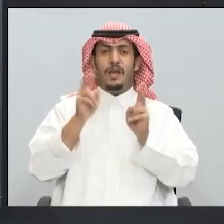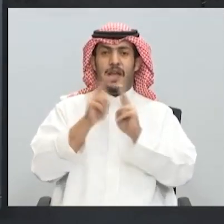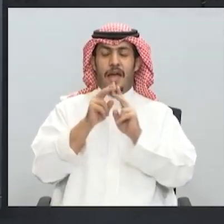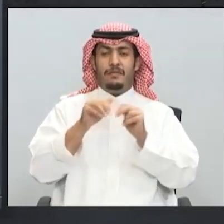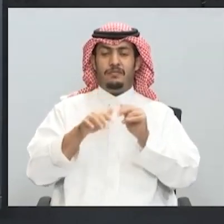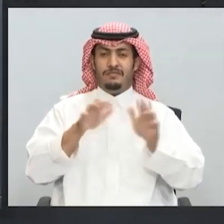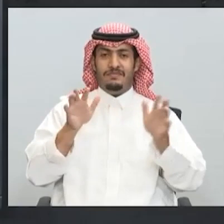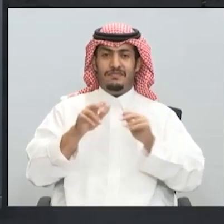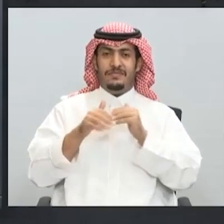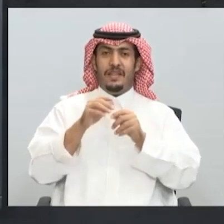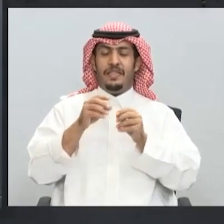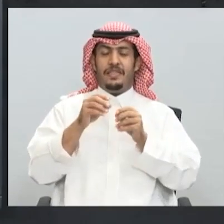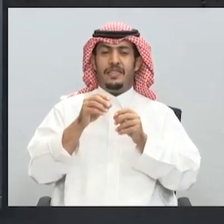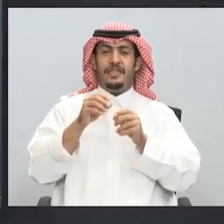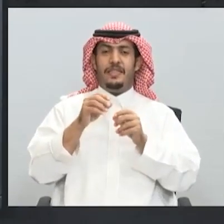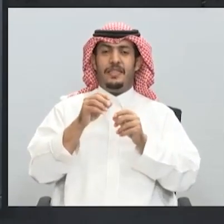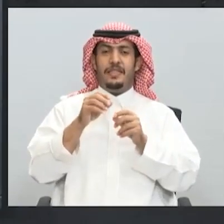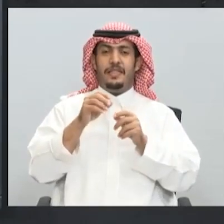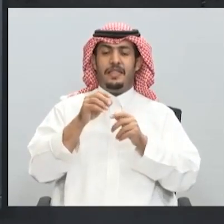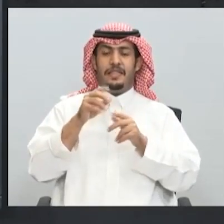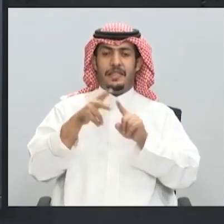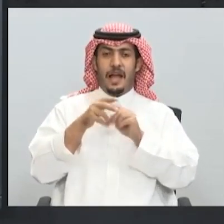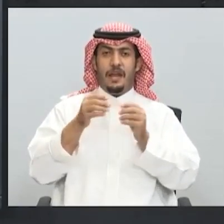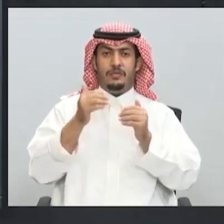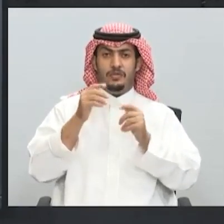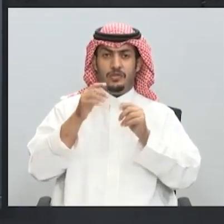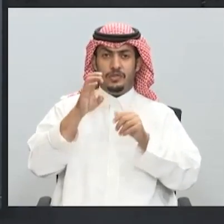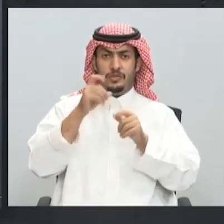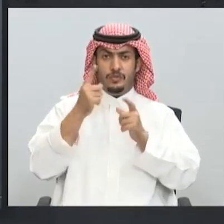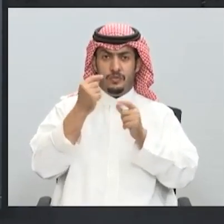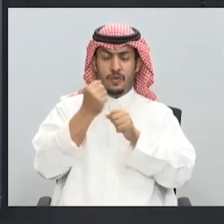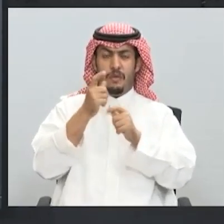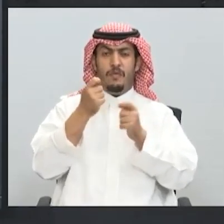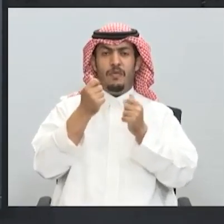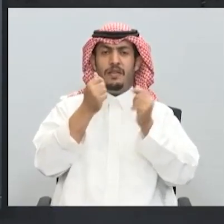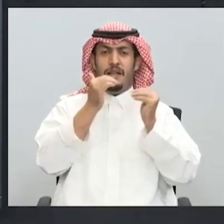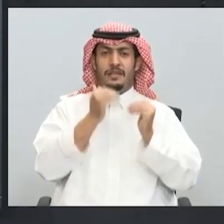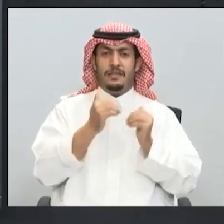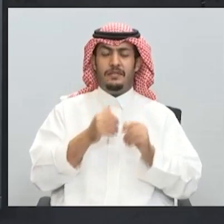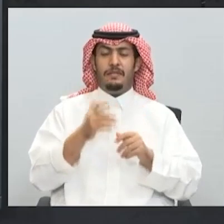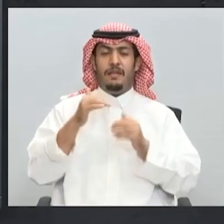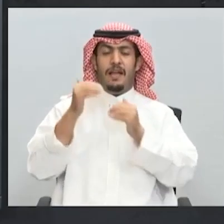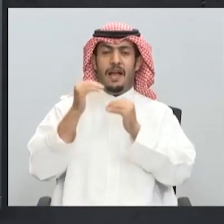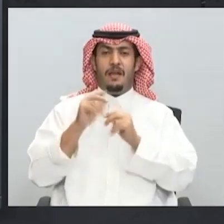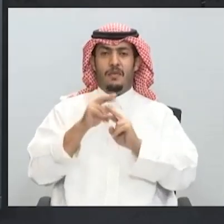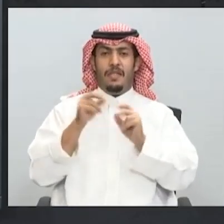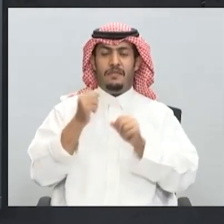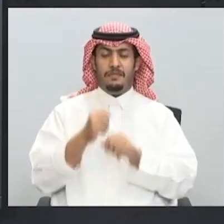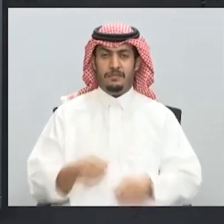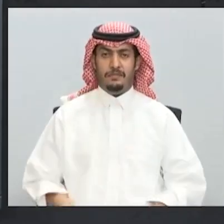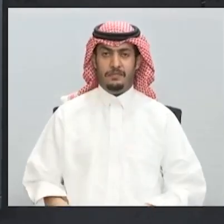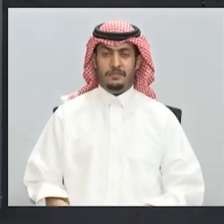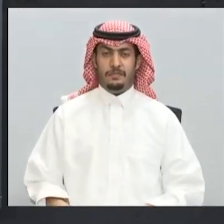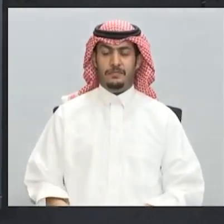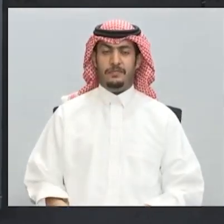باشياء تقنيه تكون جدتها اعلى وايضا قد تكون تكلفتها منخفضه لذلك قلت انواع الوظائف